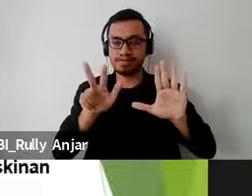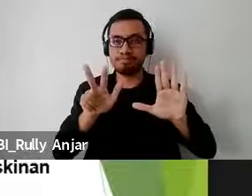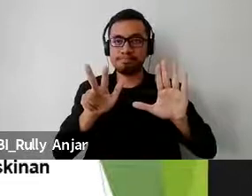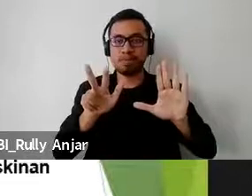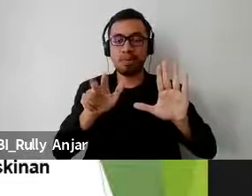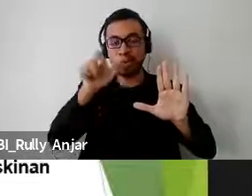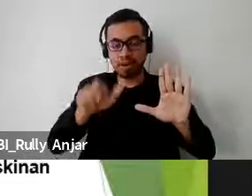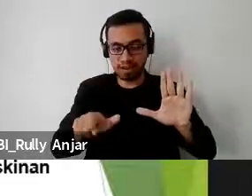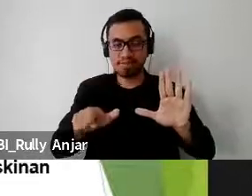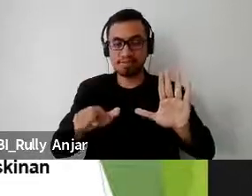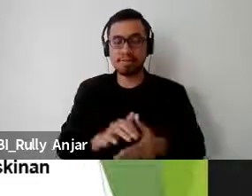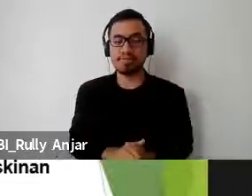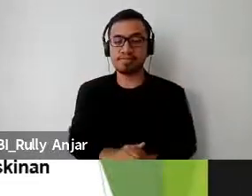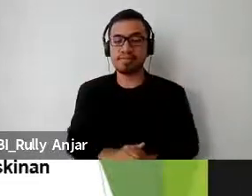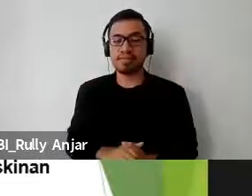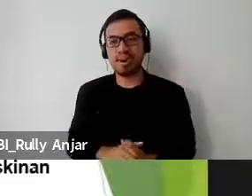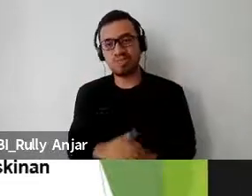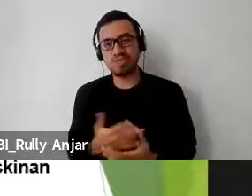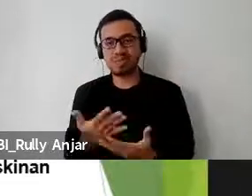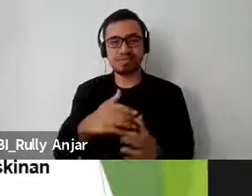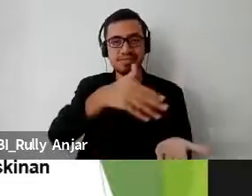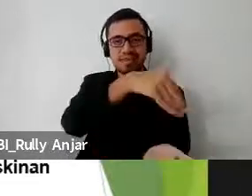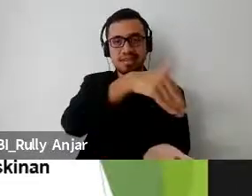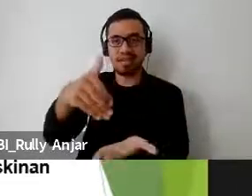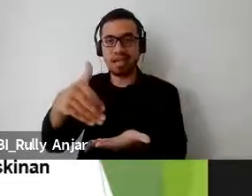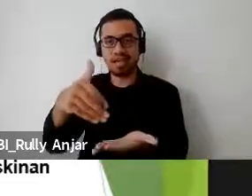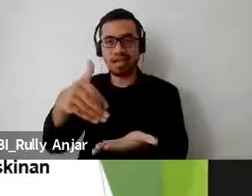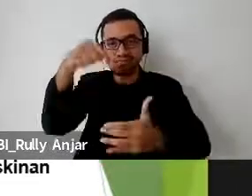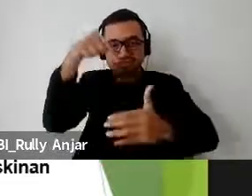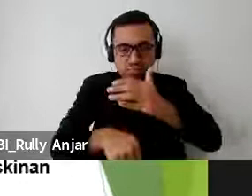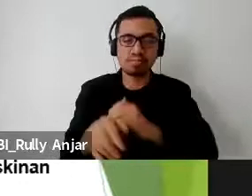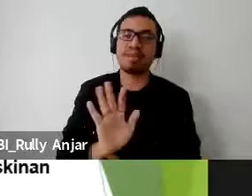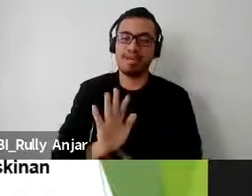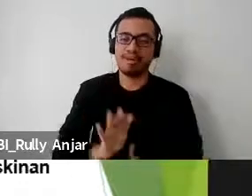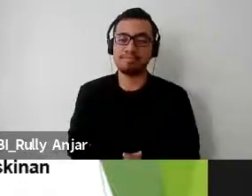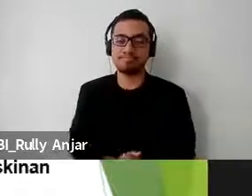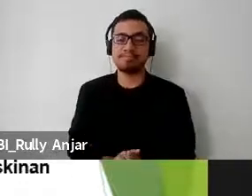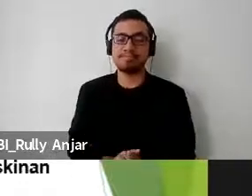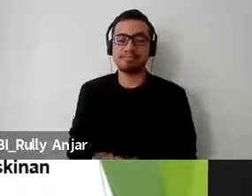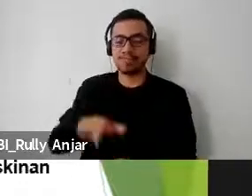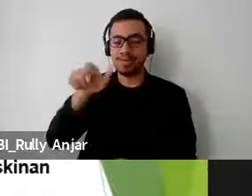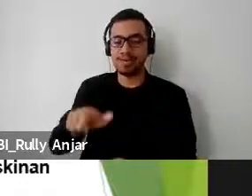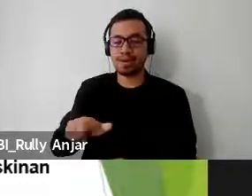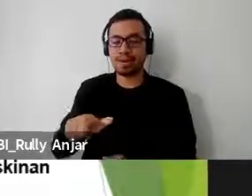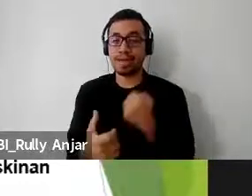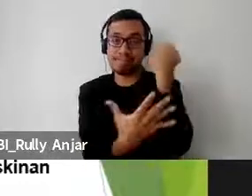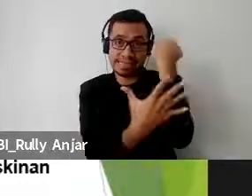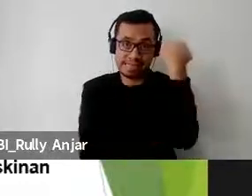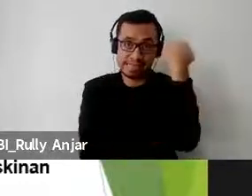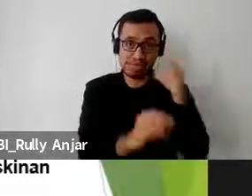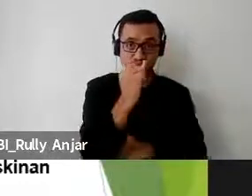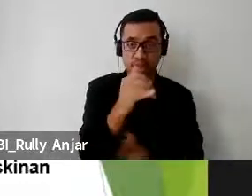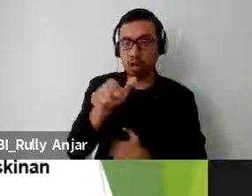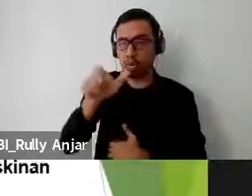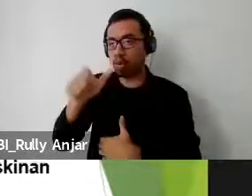338.688. Saya pikir saya tidak akan terlalu ke sana ya. Tapi kita lihat perbandingan tingkat kemiskinan BPS di DIY dan nasional.